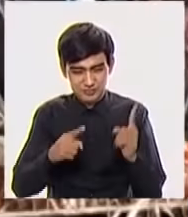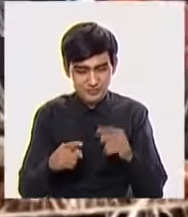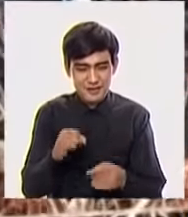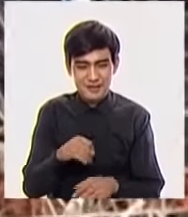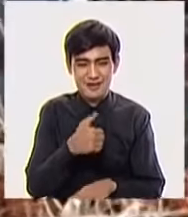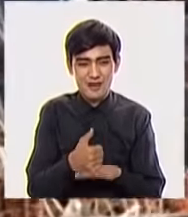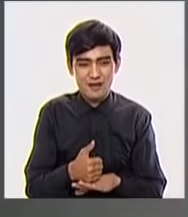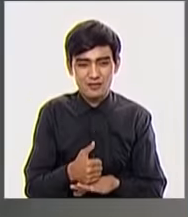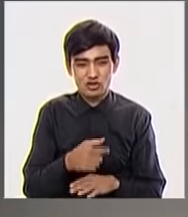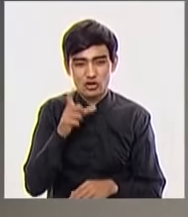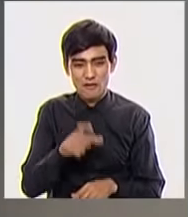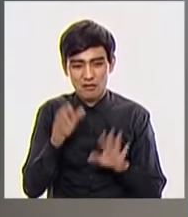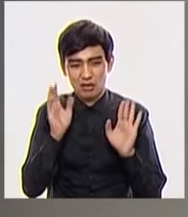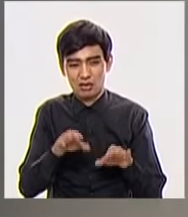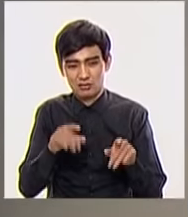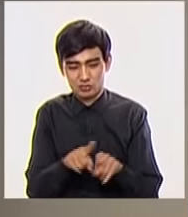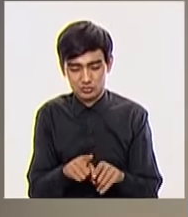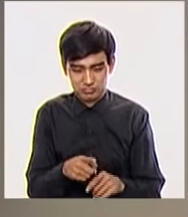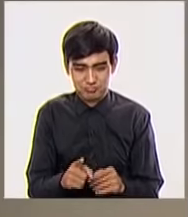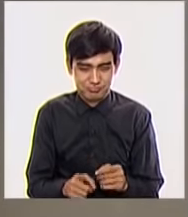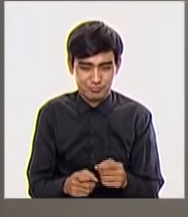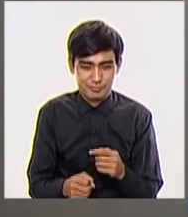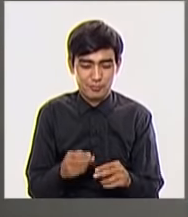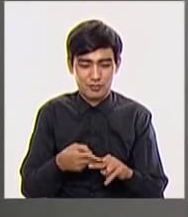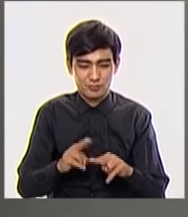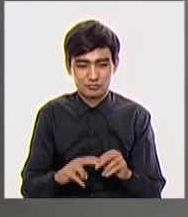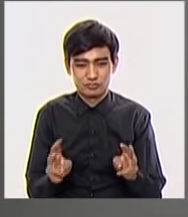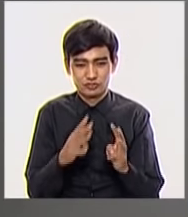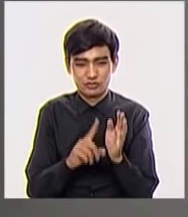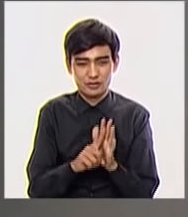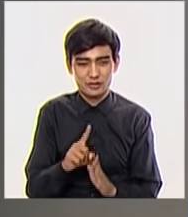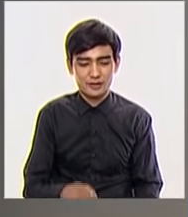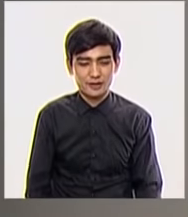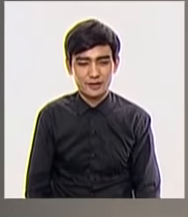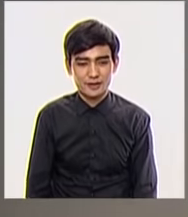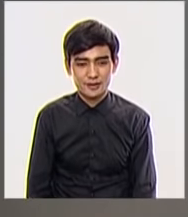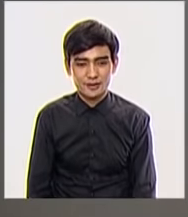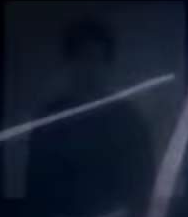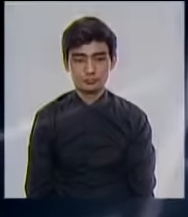главное, человеческая халатность привели к масштабным природным возгораниям.